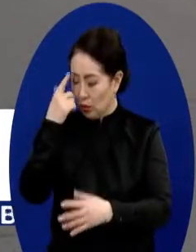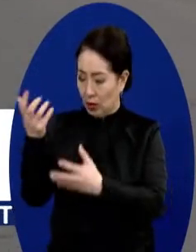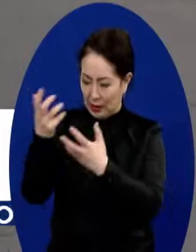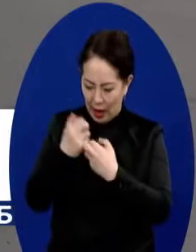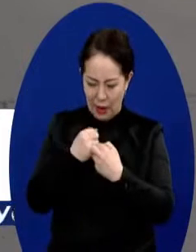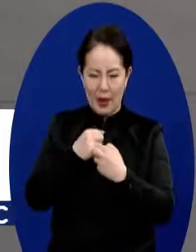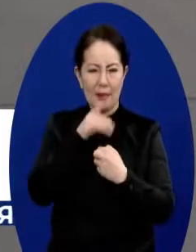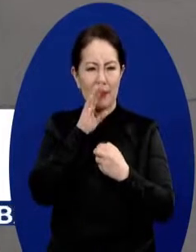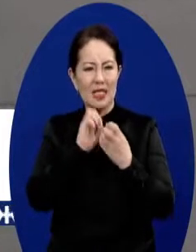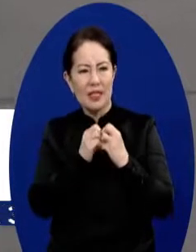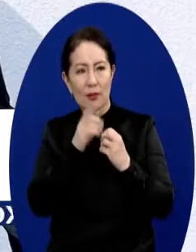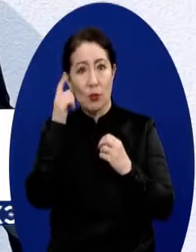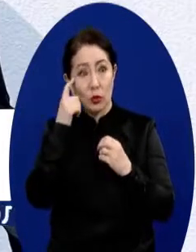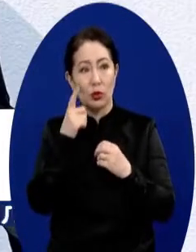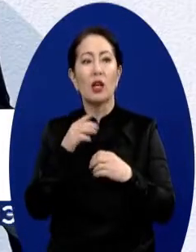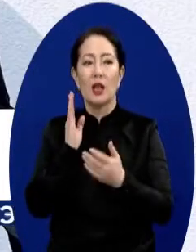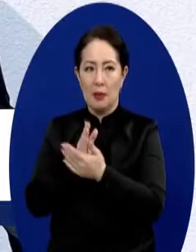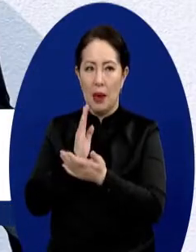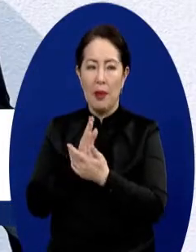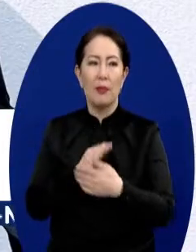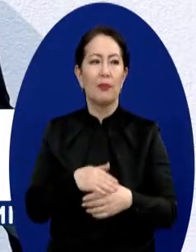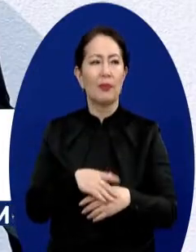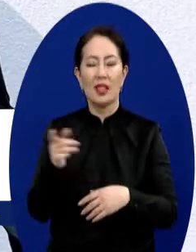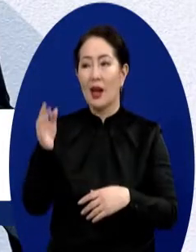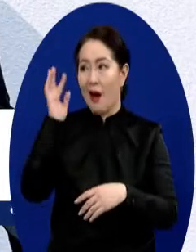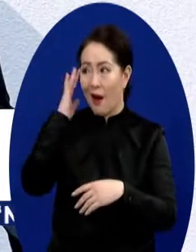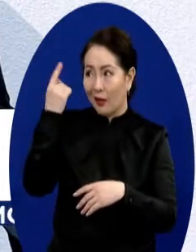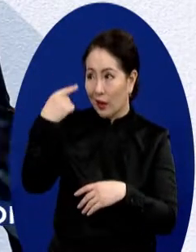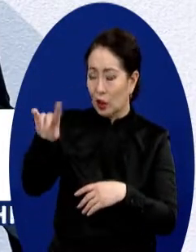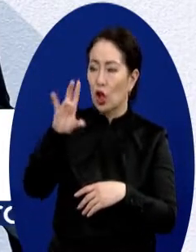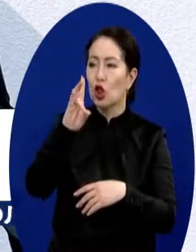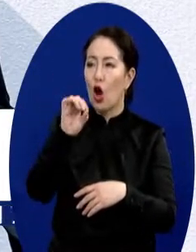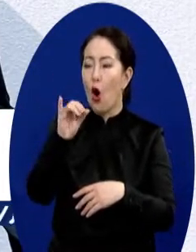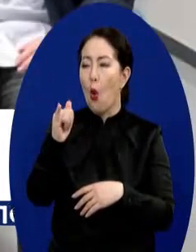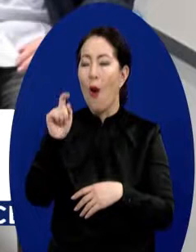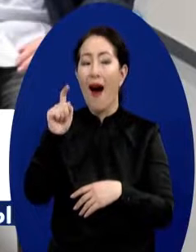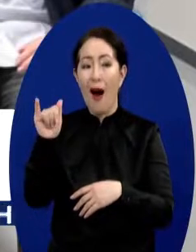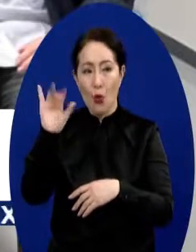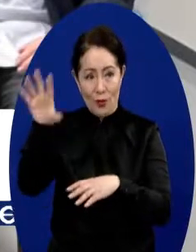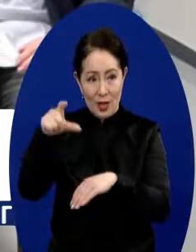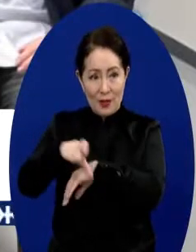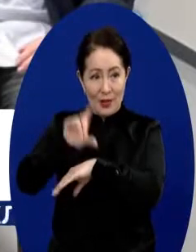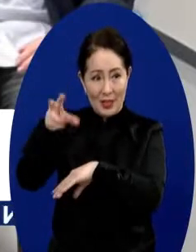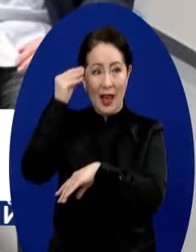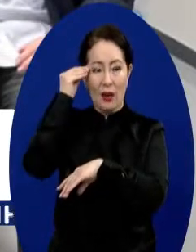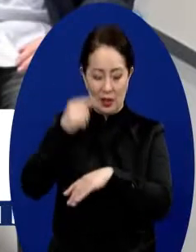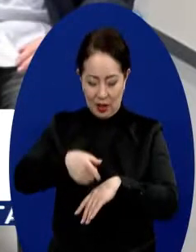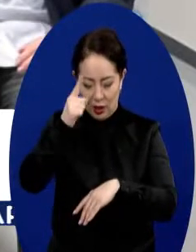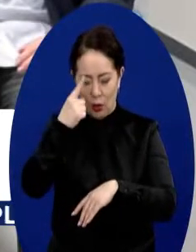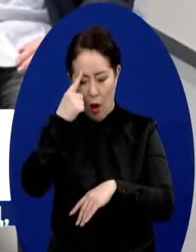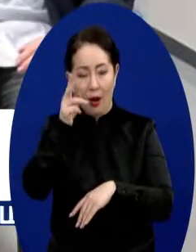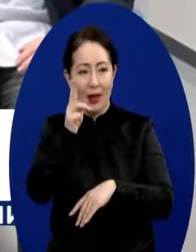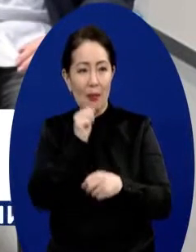гэсэн бодол байгаа юу? Бага. Тэд ийхүү гадны ноу-хауг эзэмшчээ. Эхний ээлжинд Монгол компанид ажиллаж